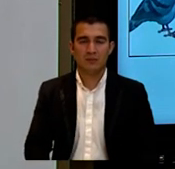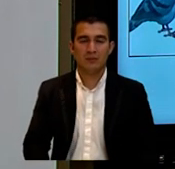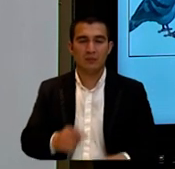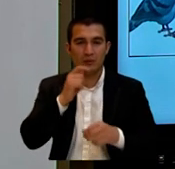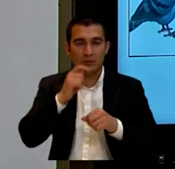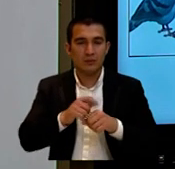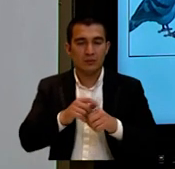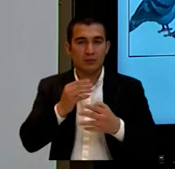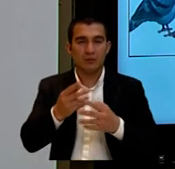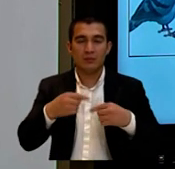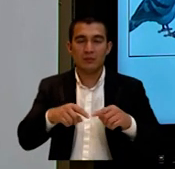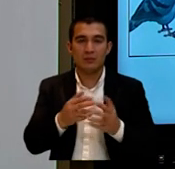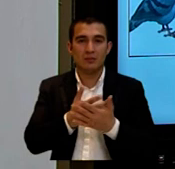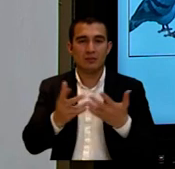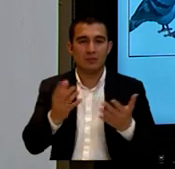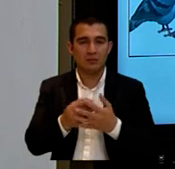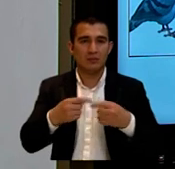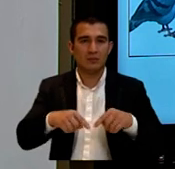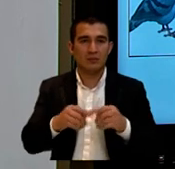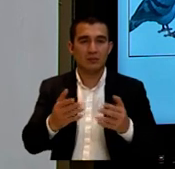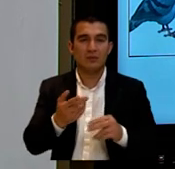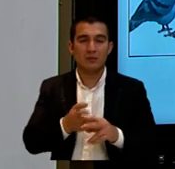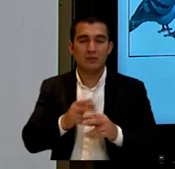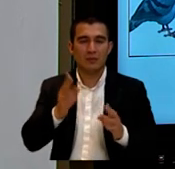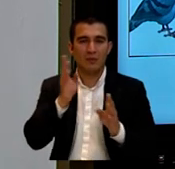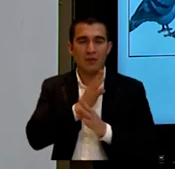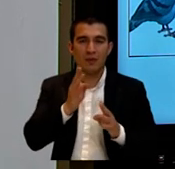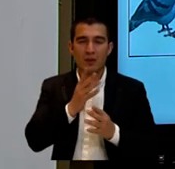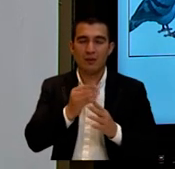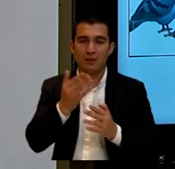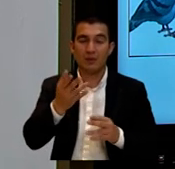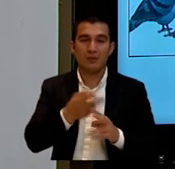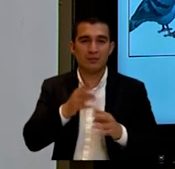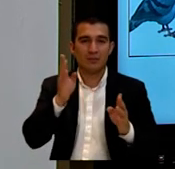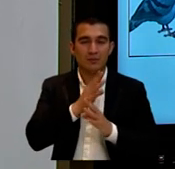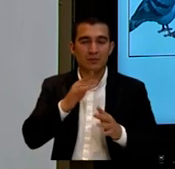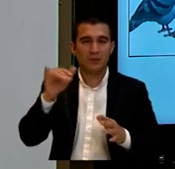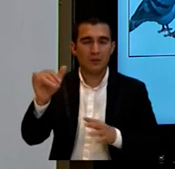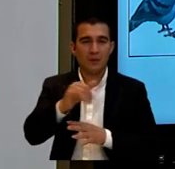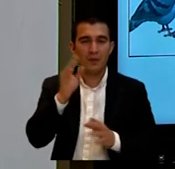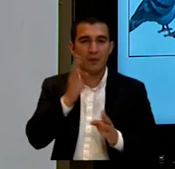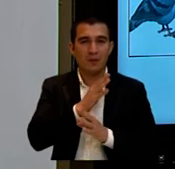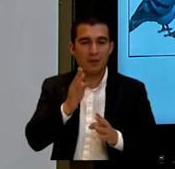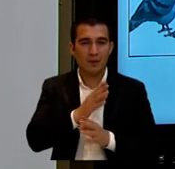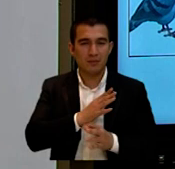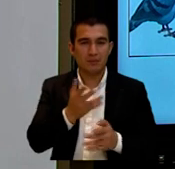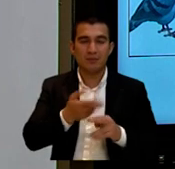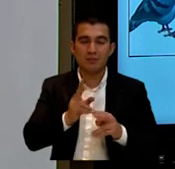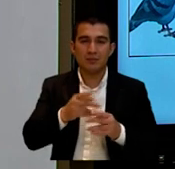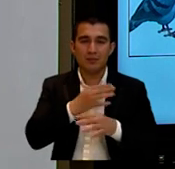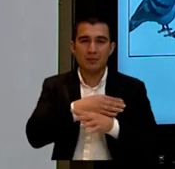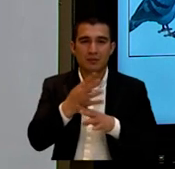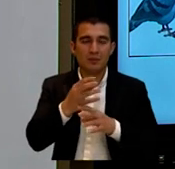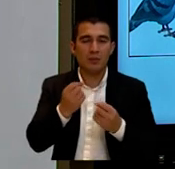Өженде салалаи walked! Өрам қамын әрің құшқаны, Өрің әң қу құшқаны,